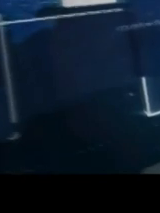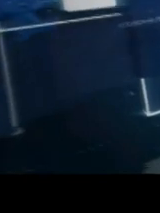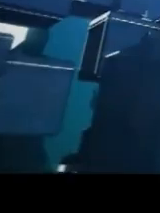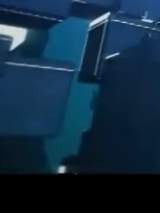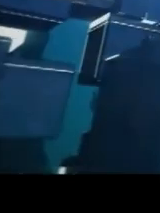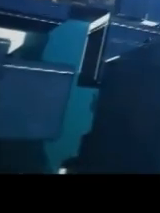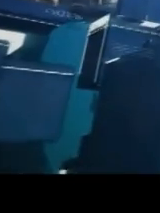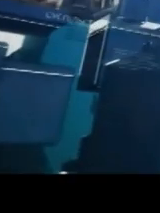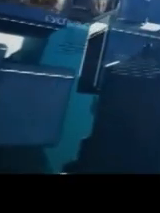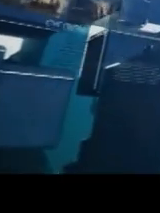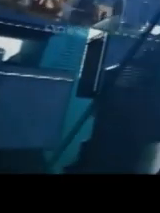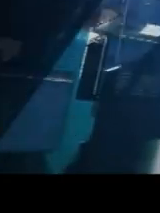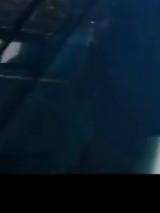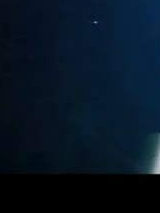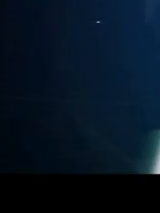Музика